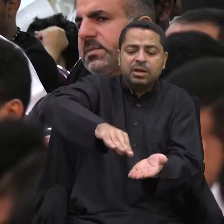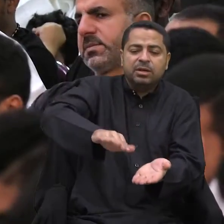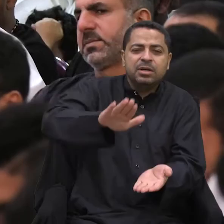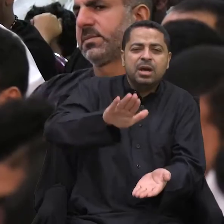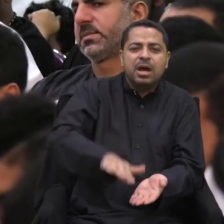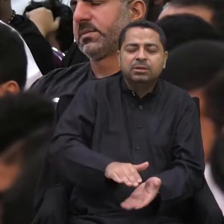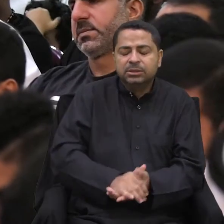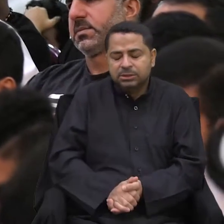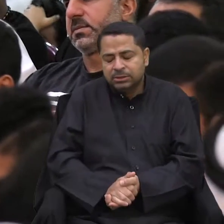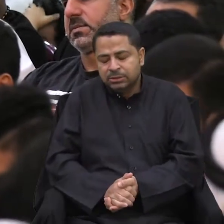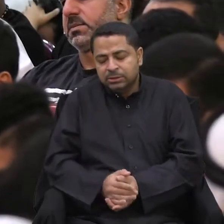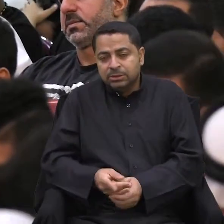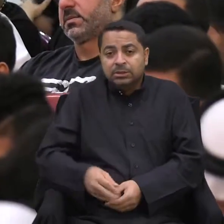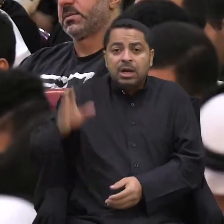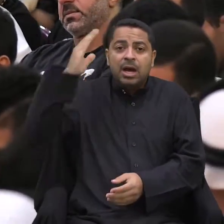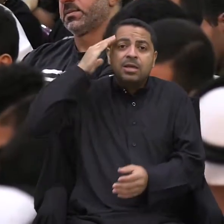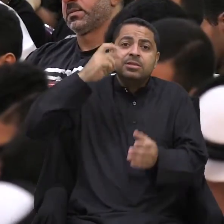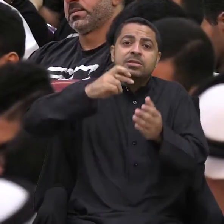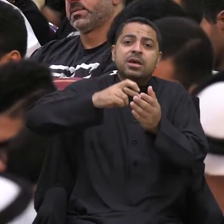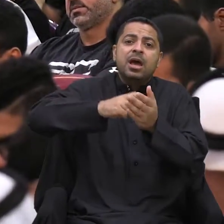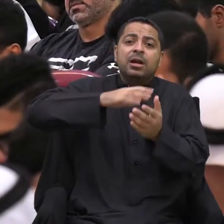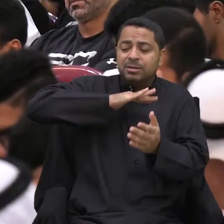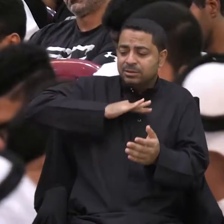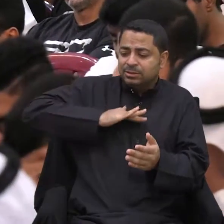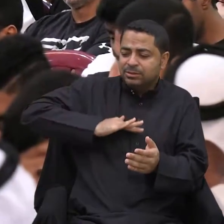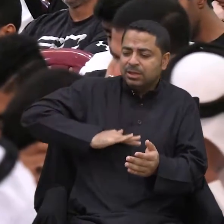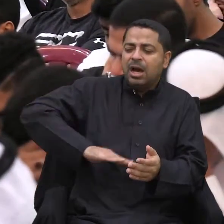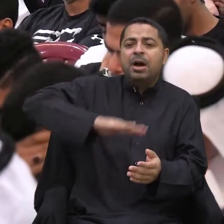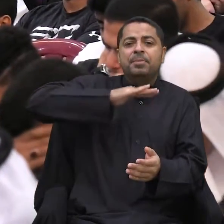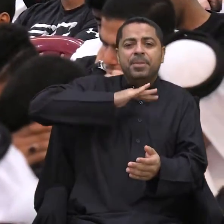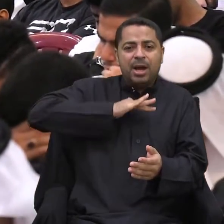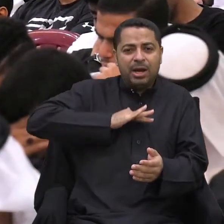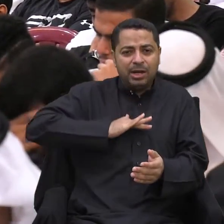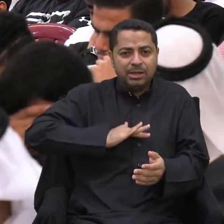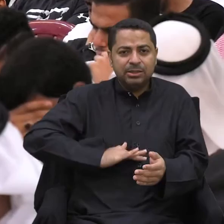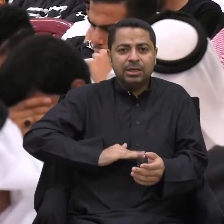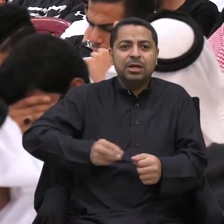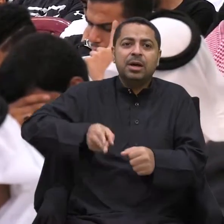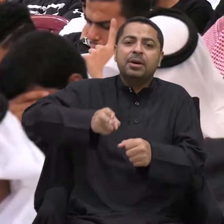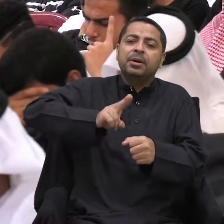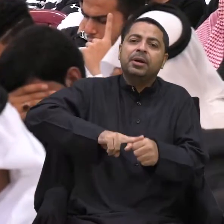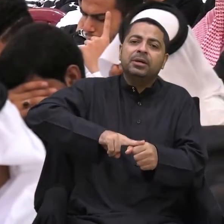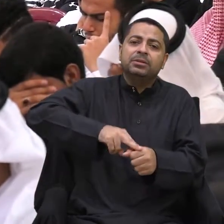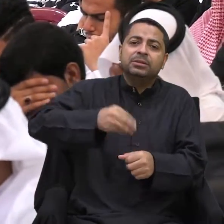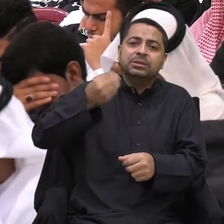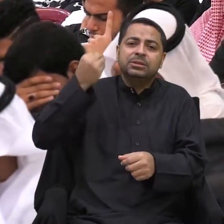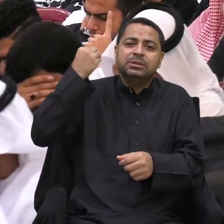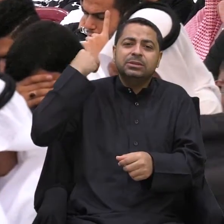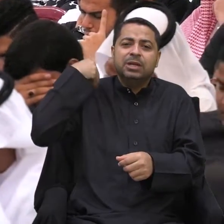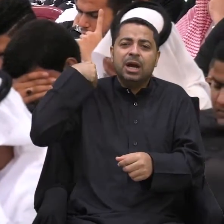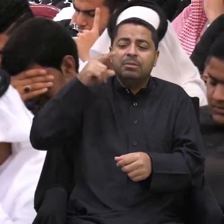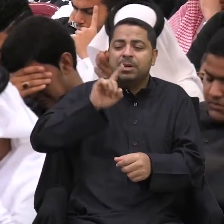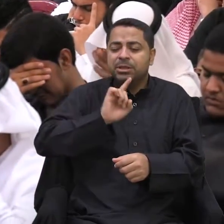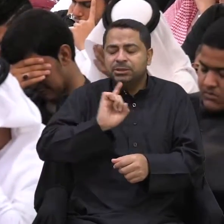زينب اصبري، فالصبر من خيم كرام المنزع.